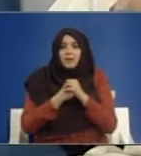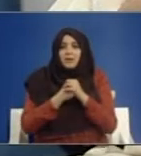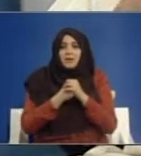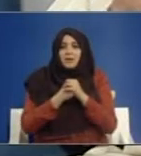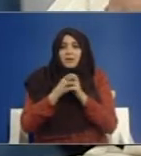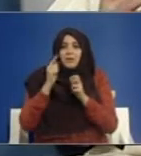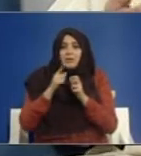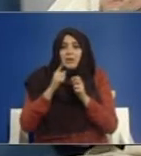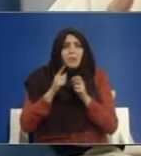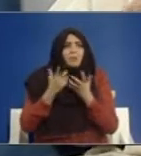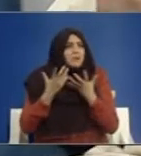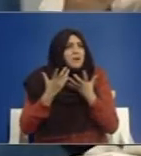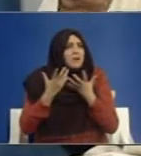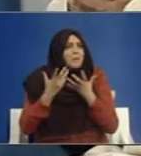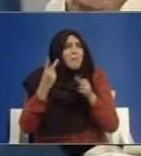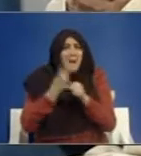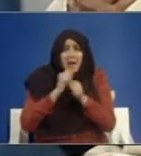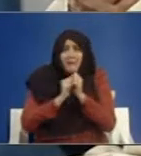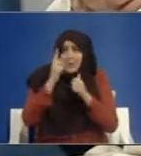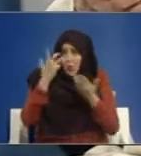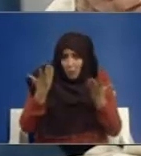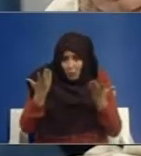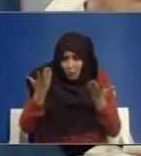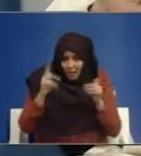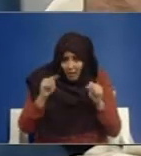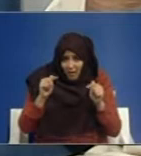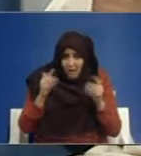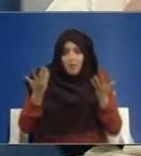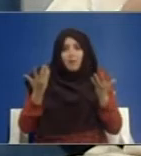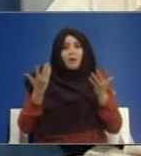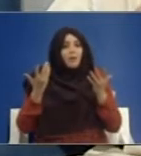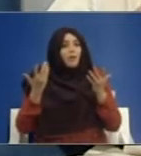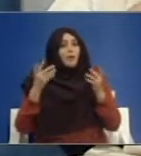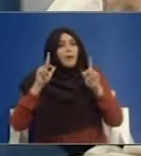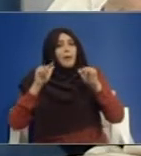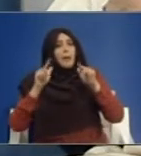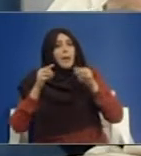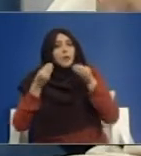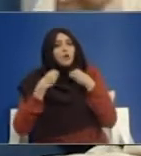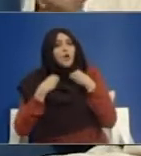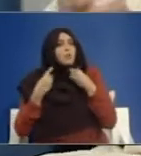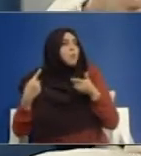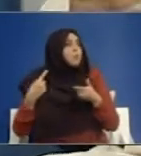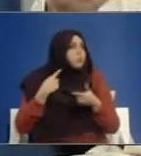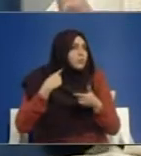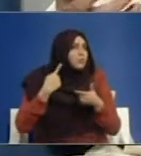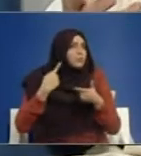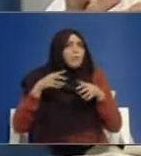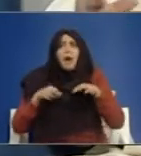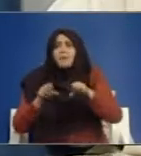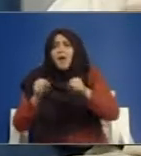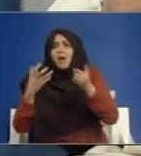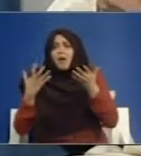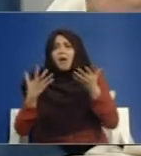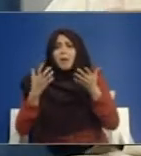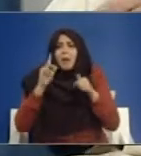شيء يخدش في علاقة المرء بالله تعالى؟ هل فيها شيء يضيع على الإنسان مصالحه؟